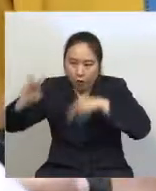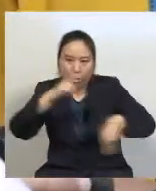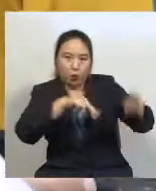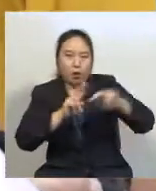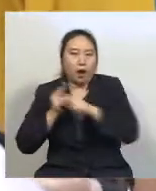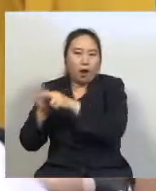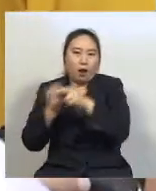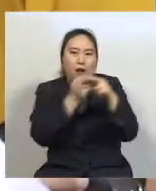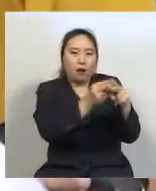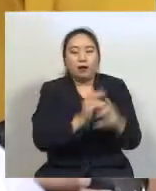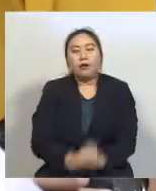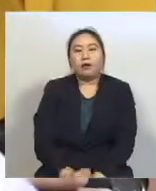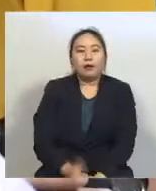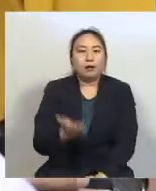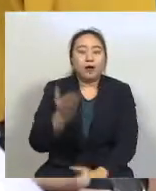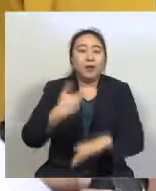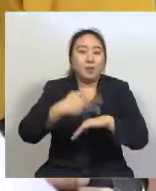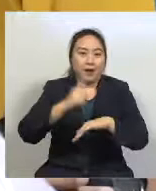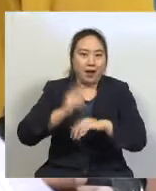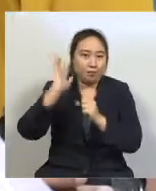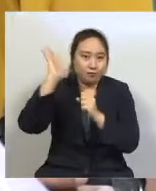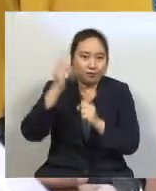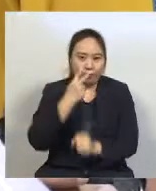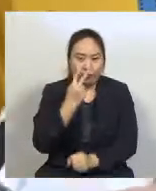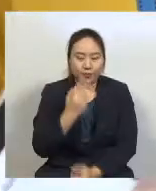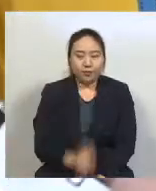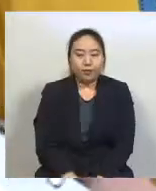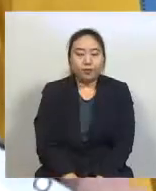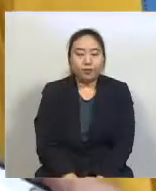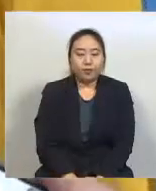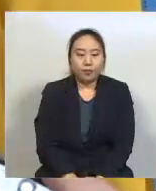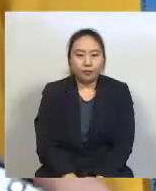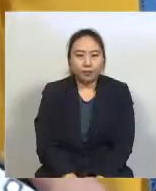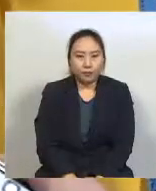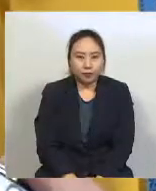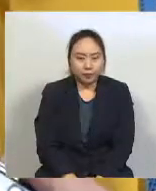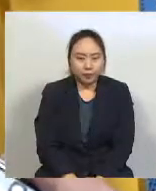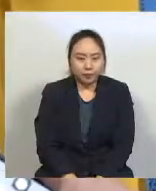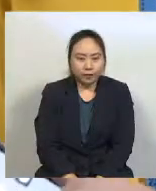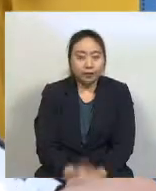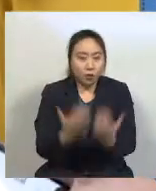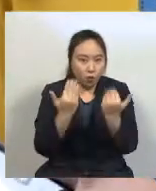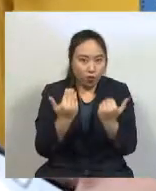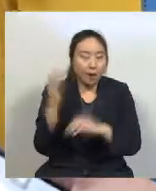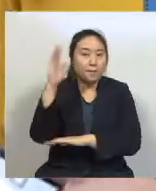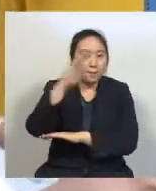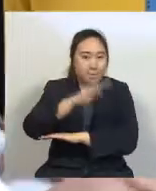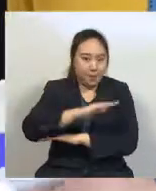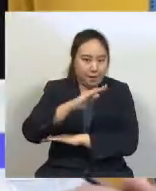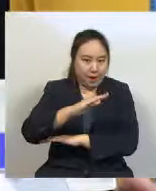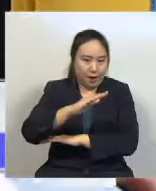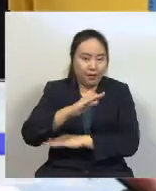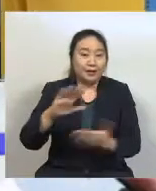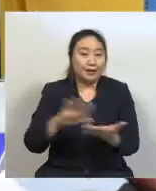ฟังประเด็นนี้เพิ่มเติมจากคุณชวนหลีกภัยค่ะ จะเร่งได้วันนี้บ่ายเราจะได้ส่งเอกสารให้สมาชิ